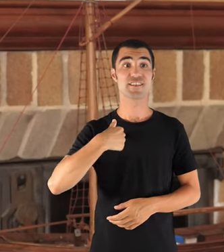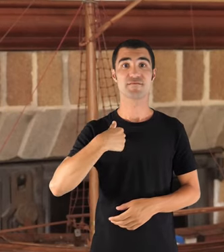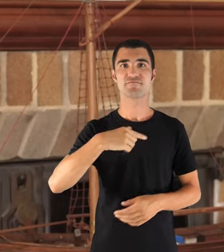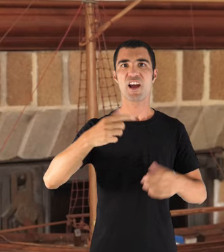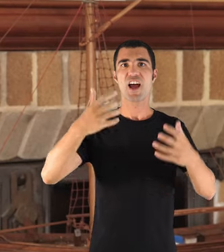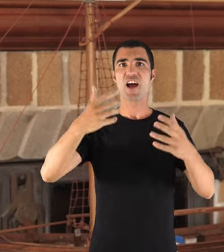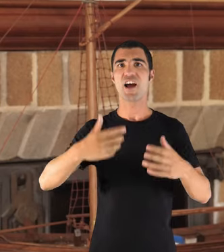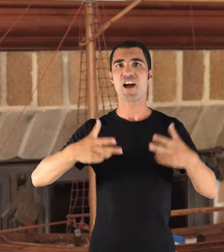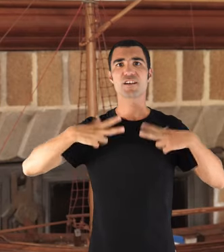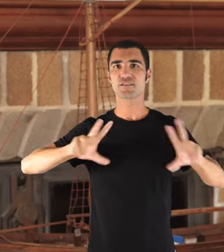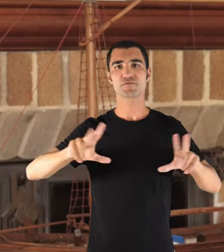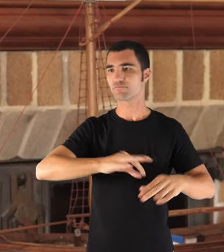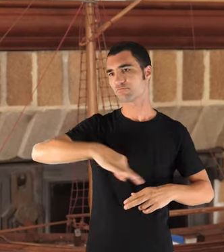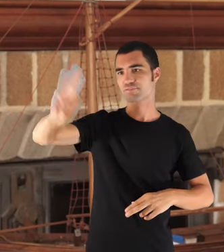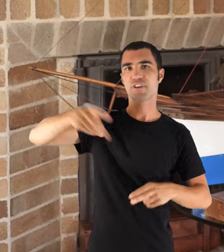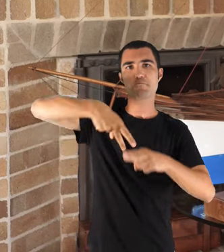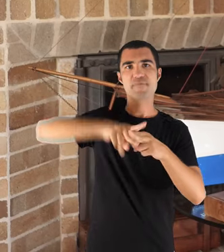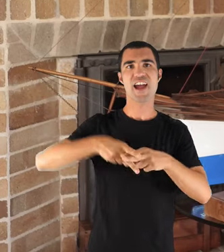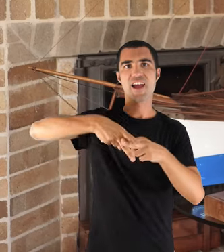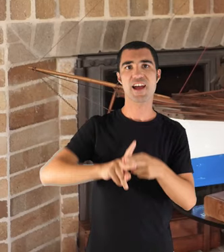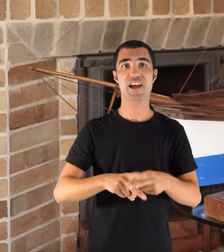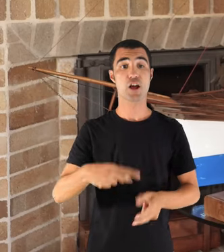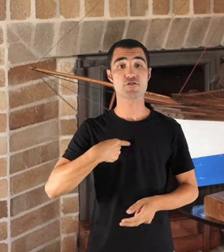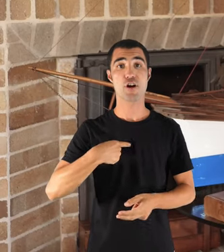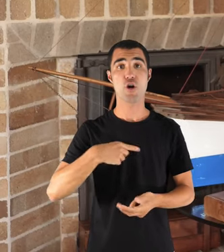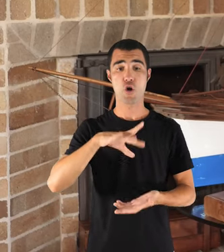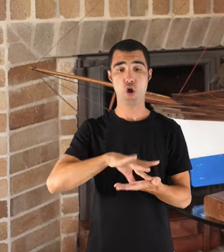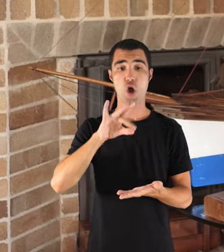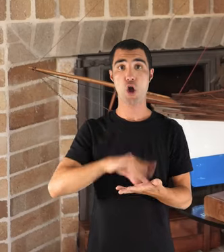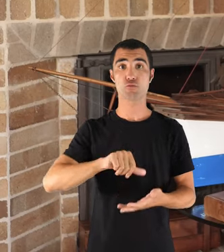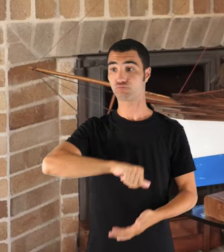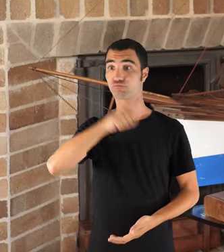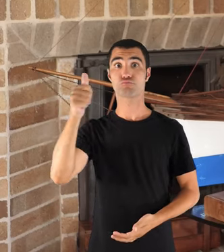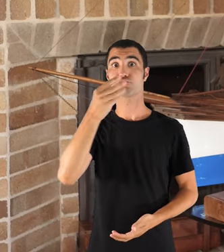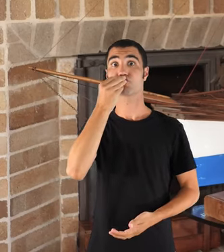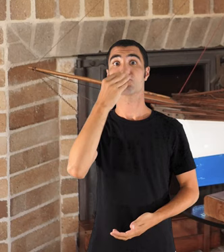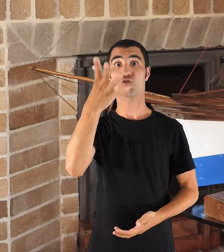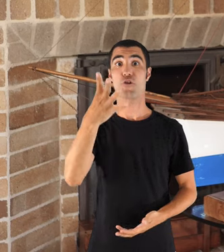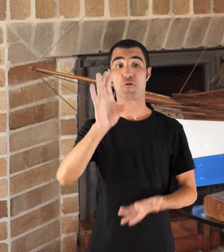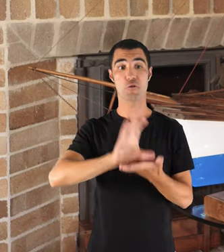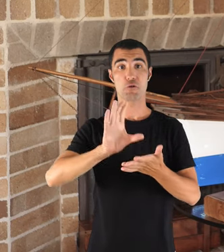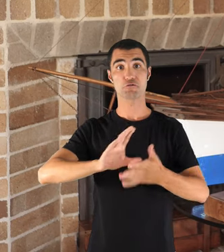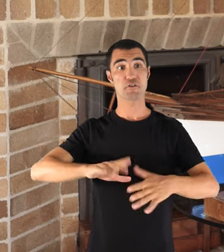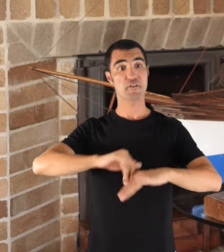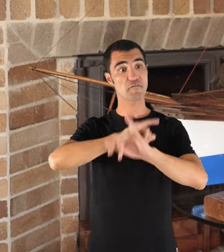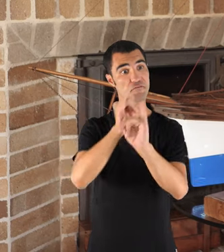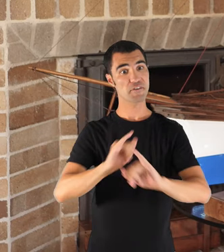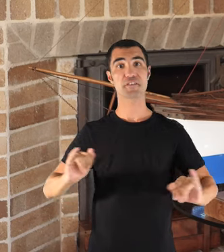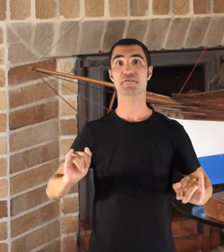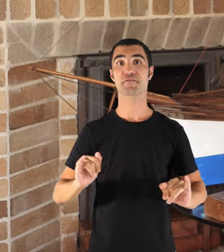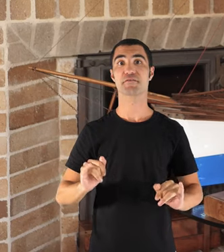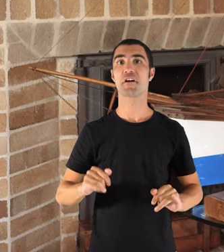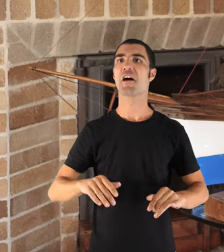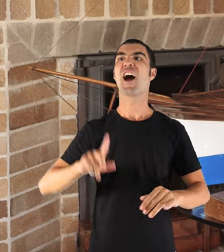directament a mecànica. Vaig treure una bona nota, en el final de curs vaig treure una molt bona nota, fins